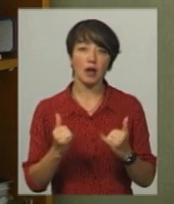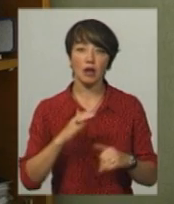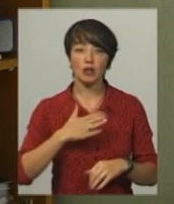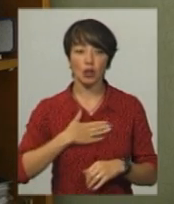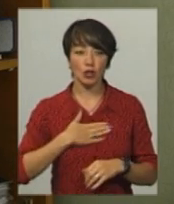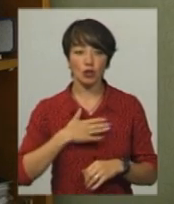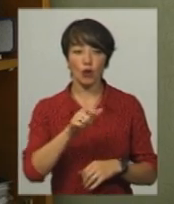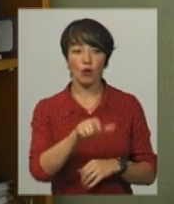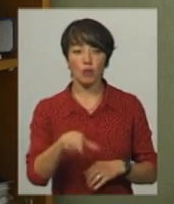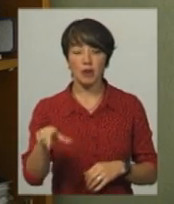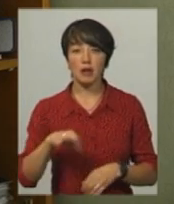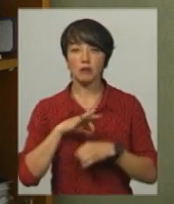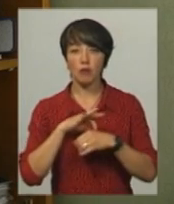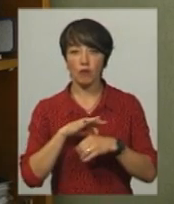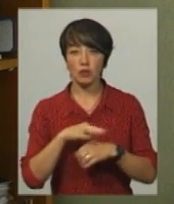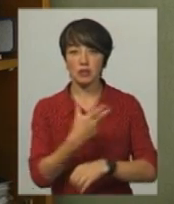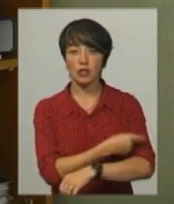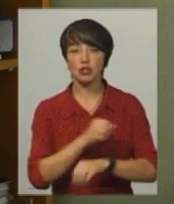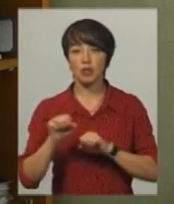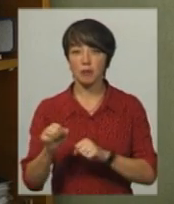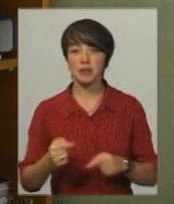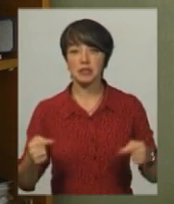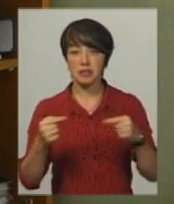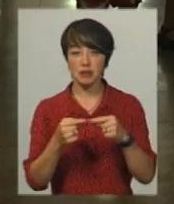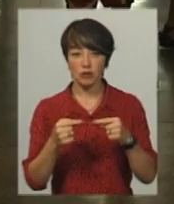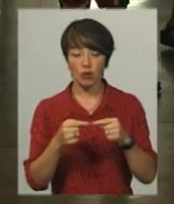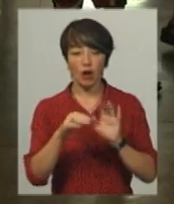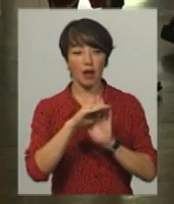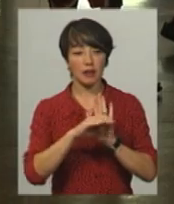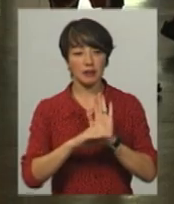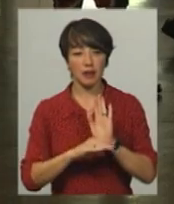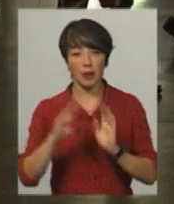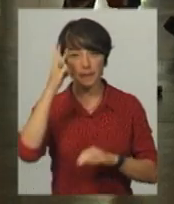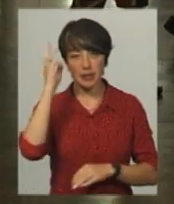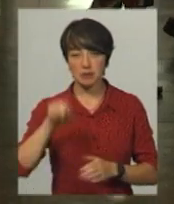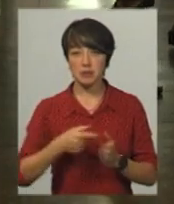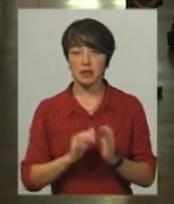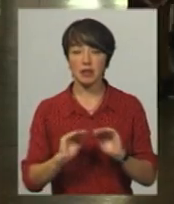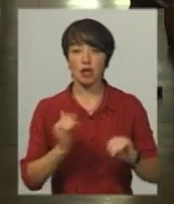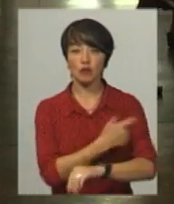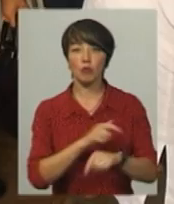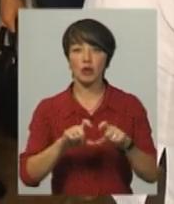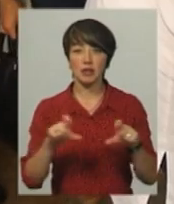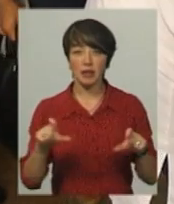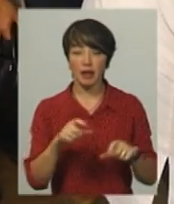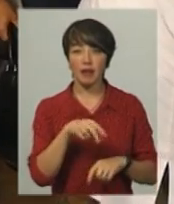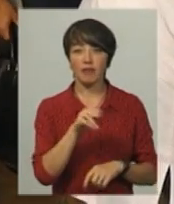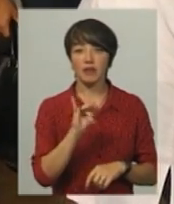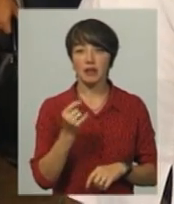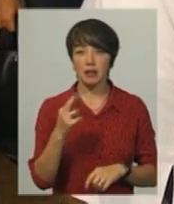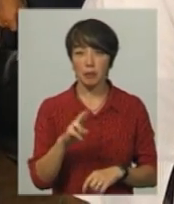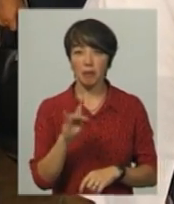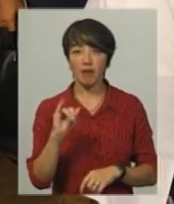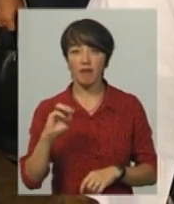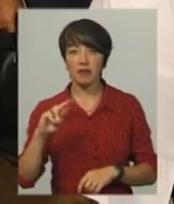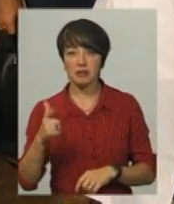наших громадян проводиться щеплення згідно календаря. У Хмельницькій міській дитячій поліклініці від дифтерії та правця вакцинують